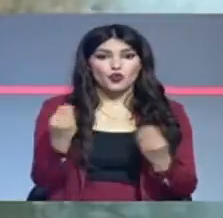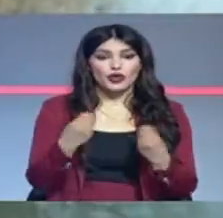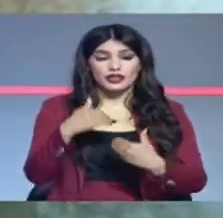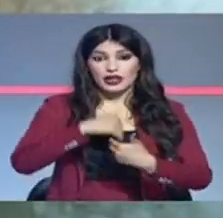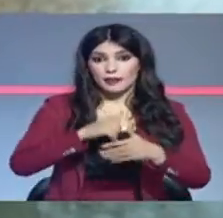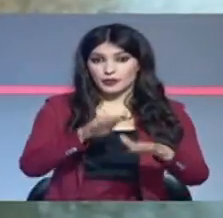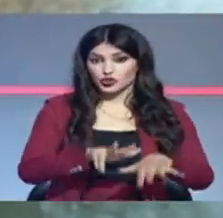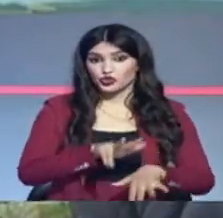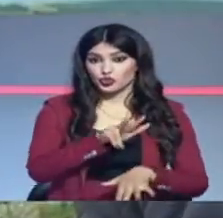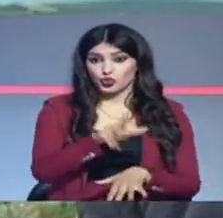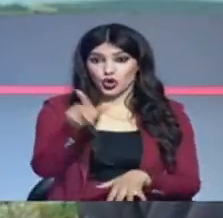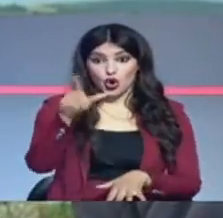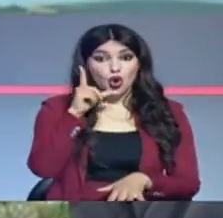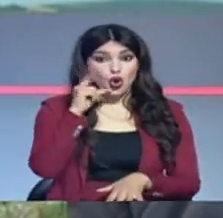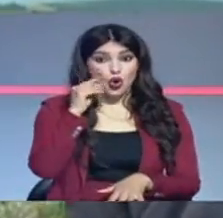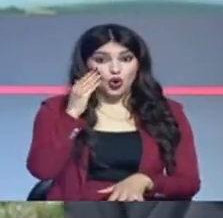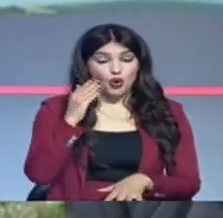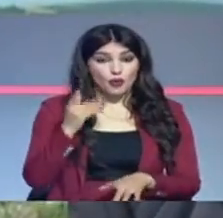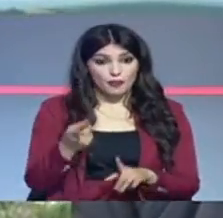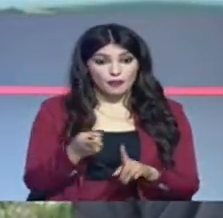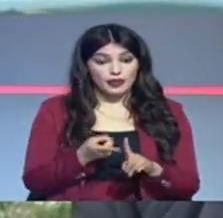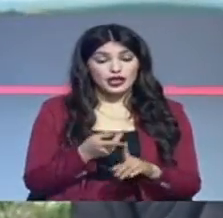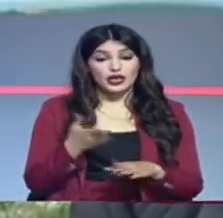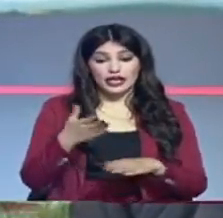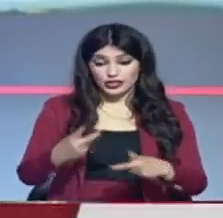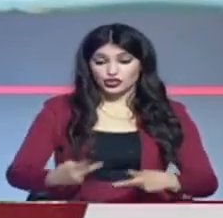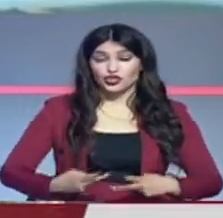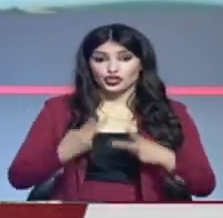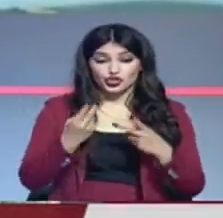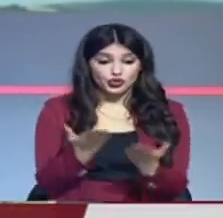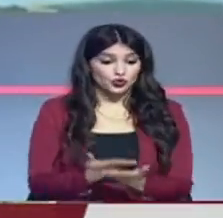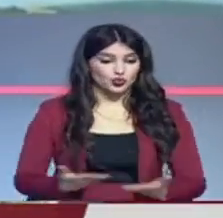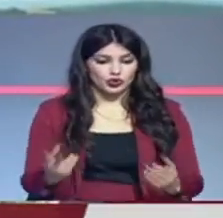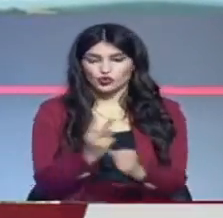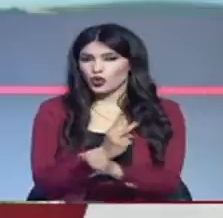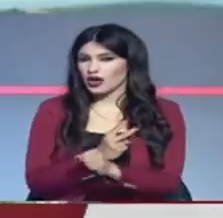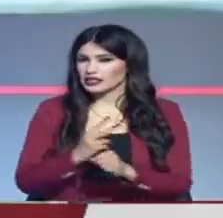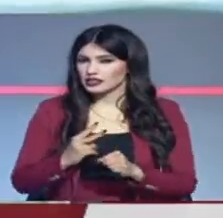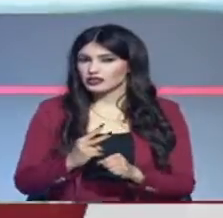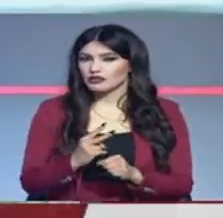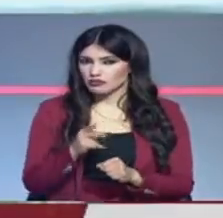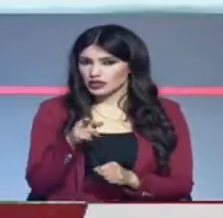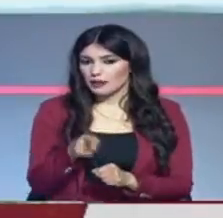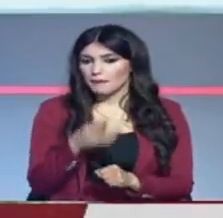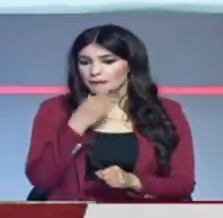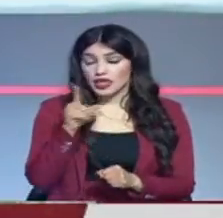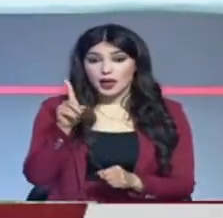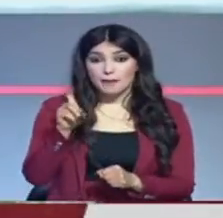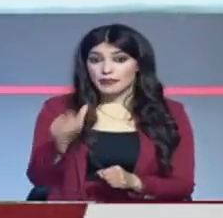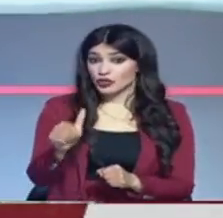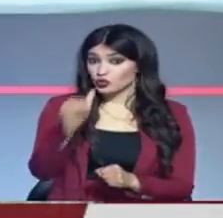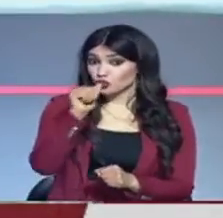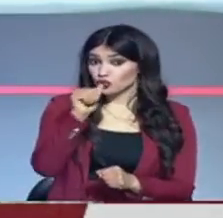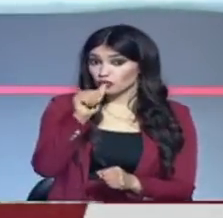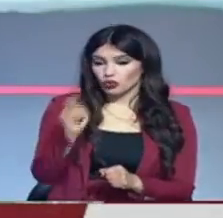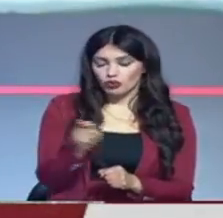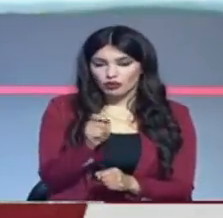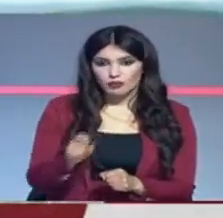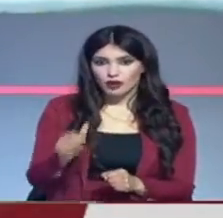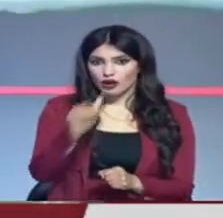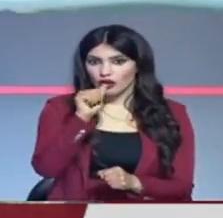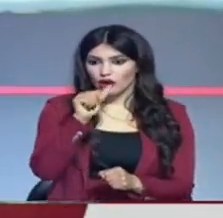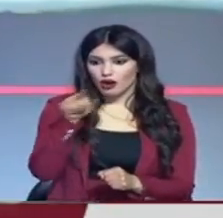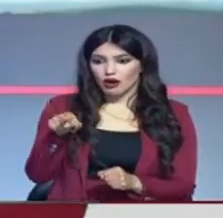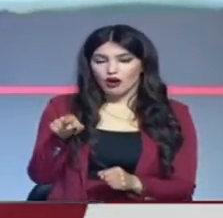الشعب ما وصلنا الى وضعيه معناها مختار وخطيره جدا اسوا منها للماء الصالح للشراب اللي هو معناها